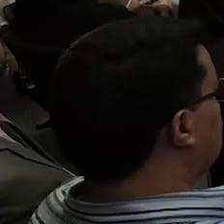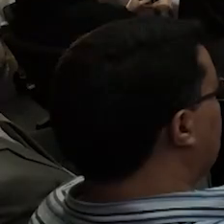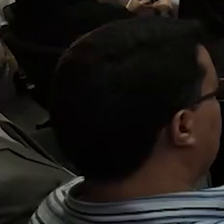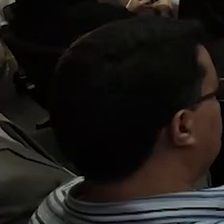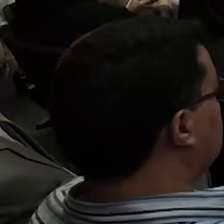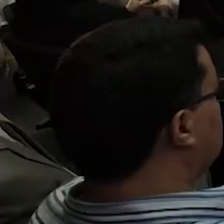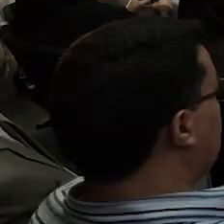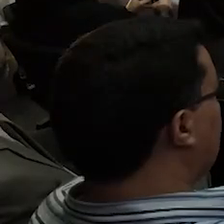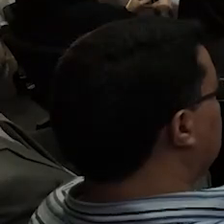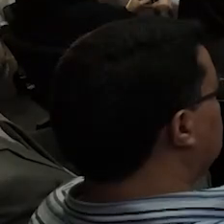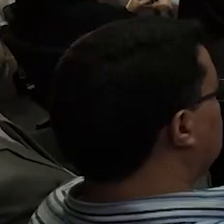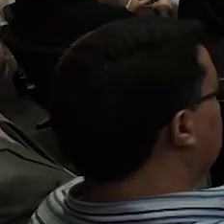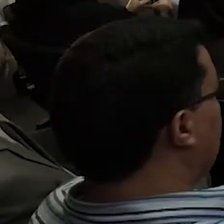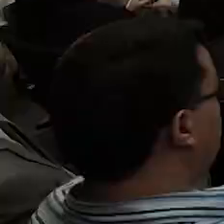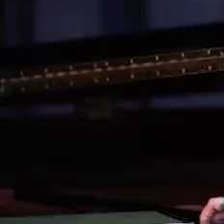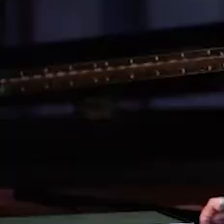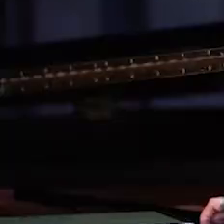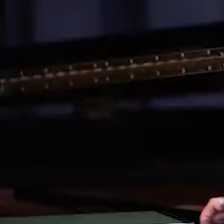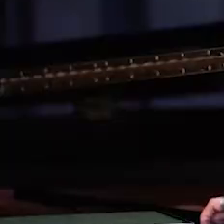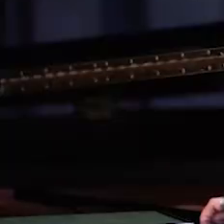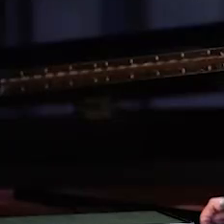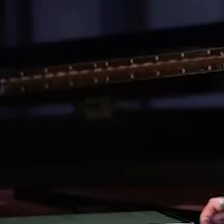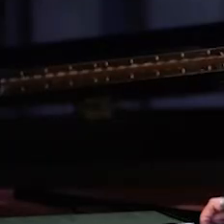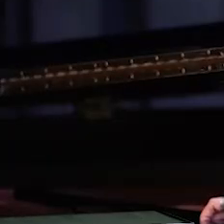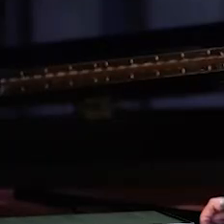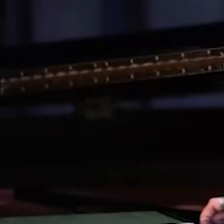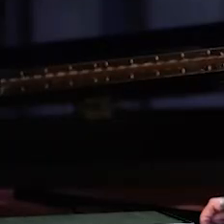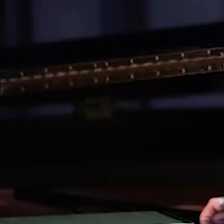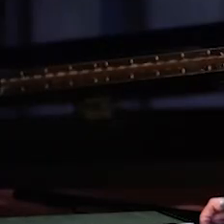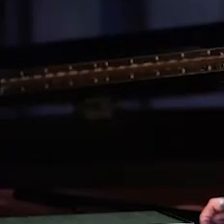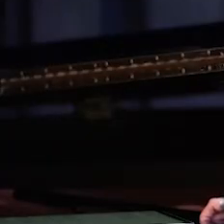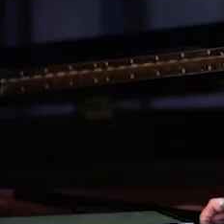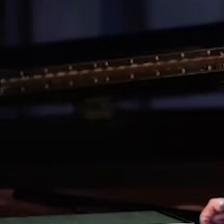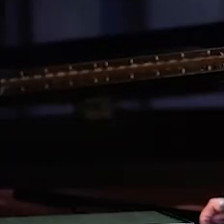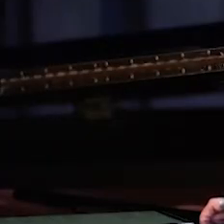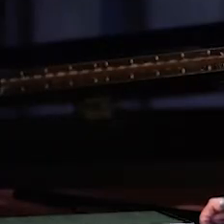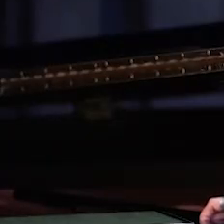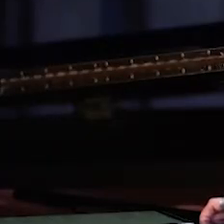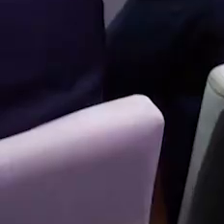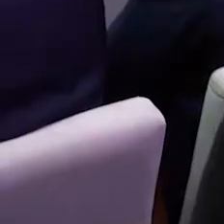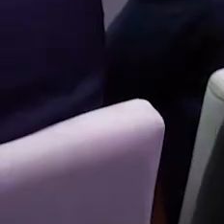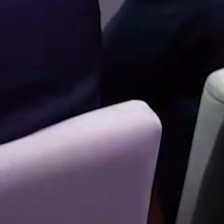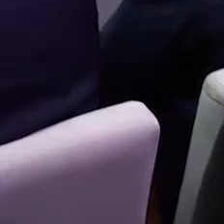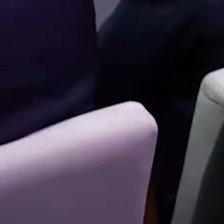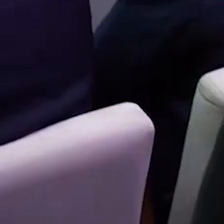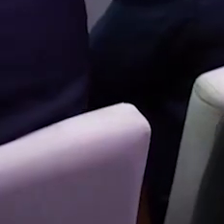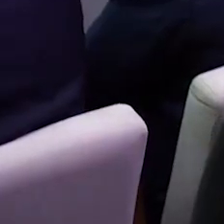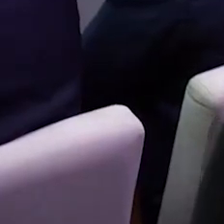سر الخلود